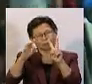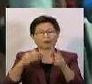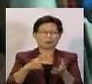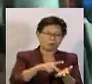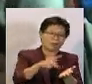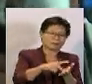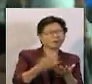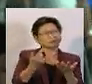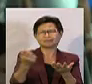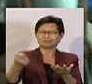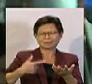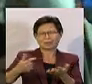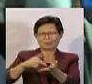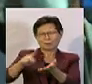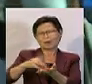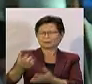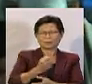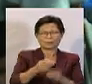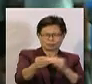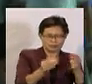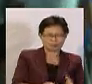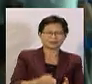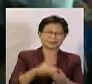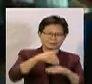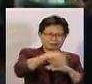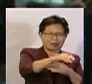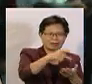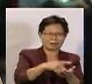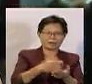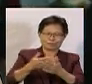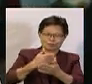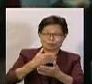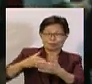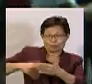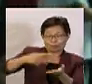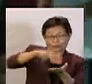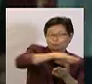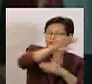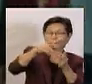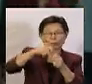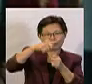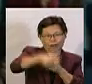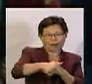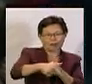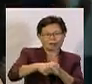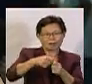dapat. Sebab memang management memang haturkan lah. Sebelum show memang bayaran semua